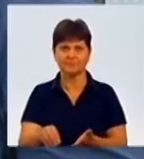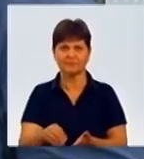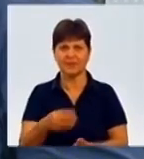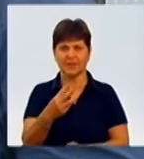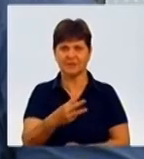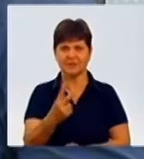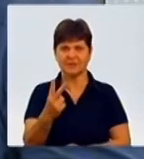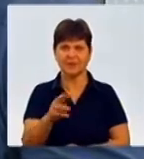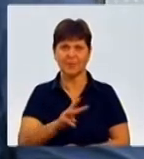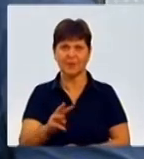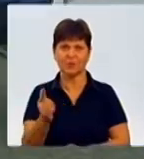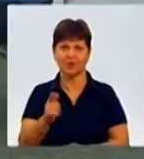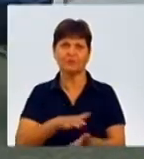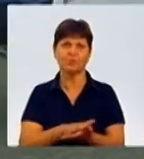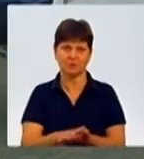мільйони гривень.